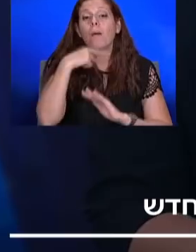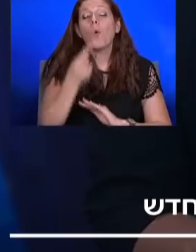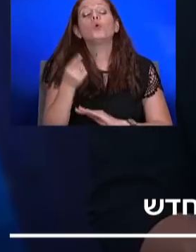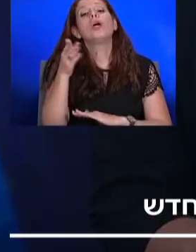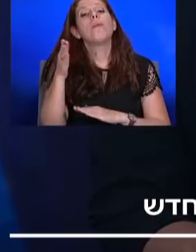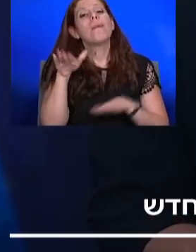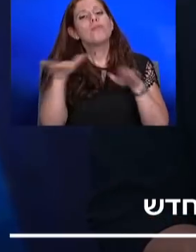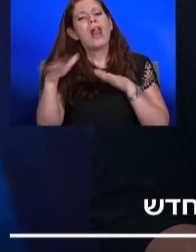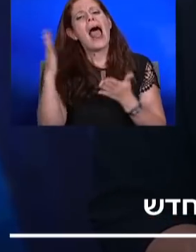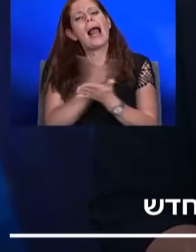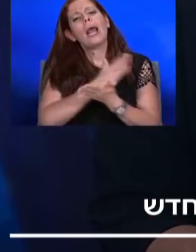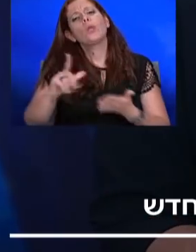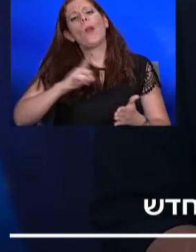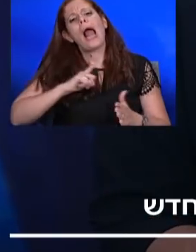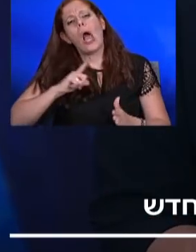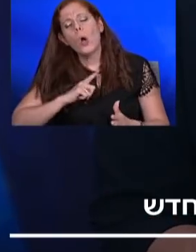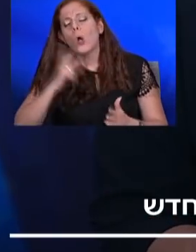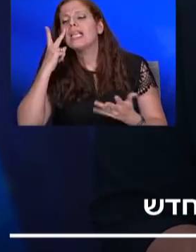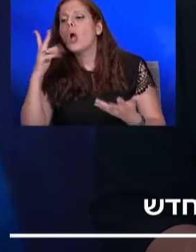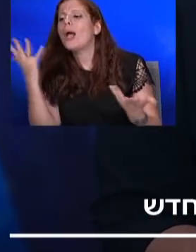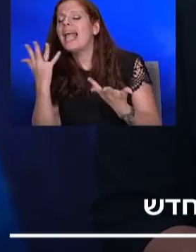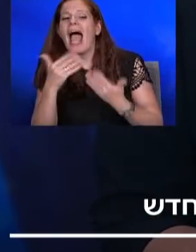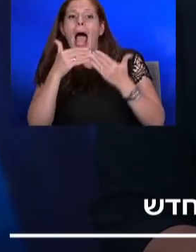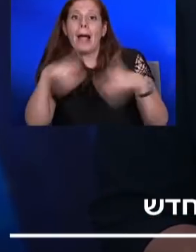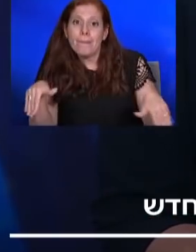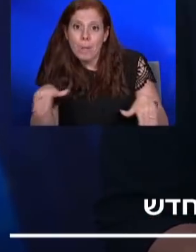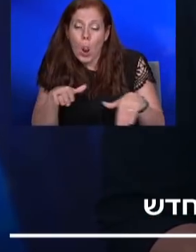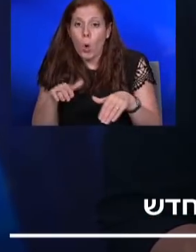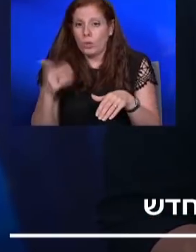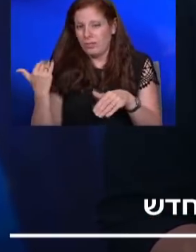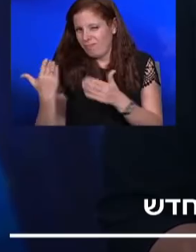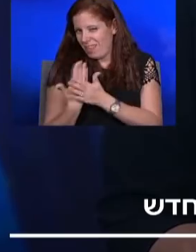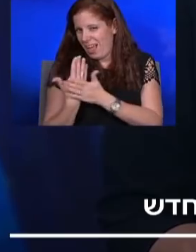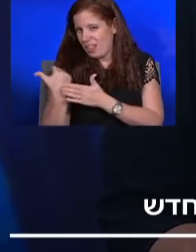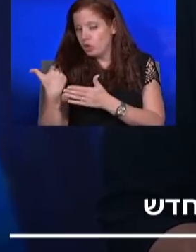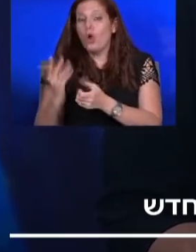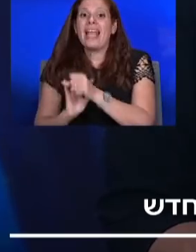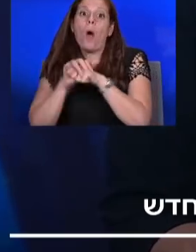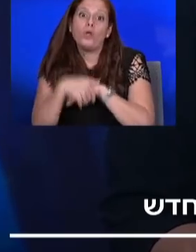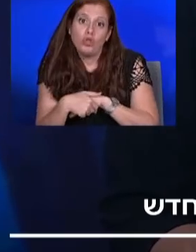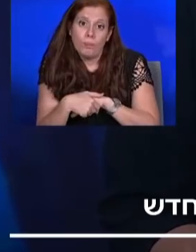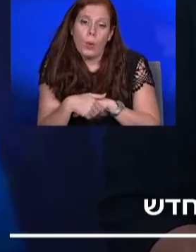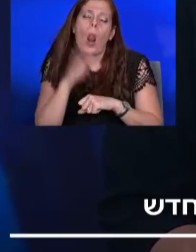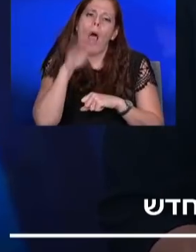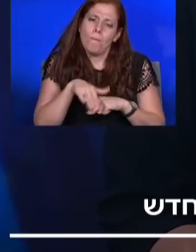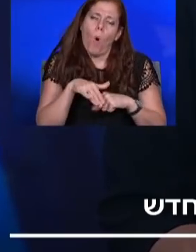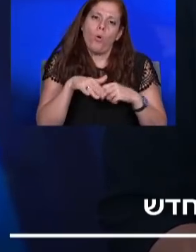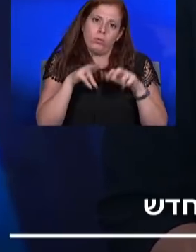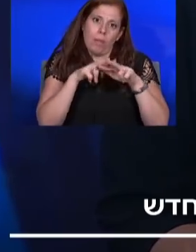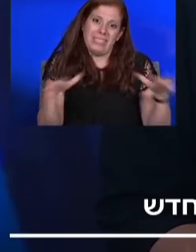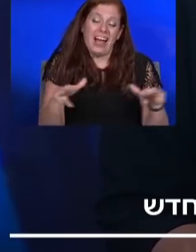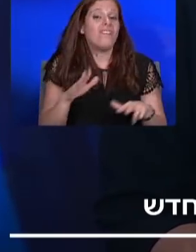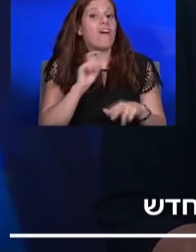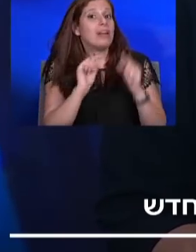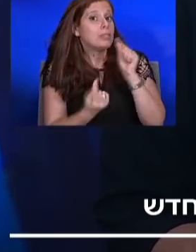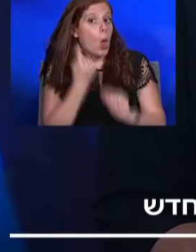איך ישפיעו ההגבלות שנכנסו לתוקף בימים האחרונים, למרות המגמה הברורה. אבל אם זה לא יקרה עד לשבוע הבא, הדיון